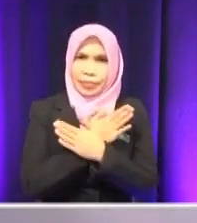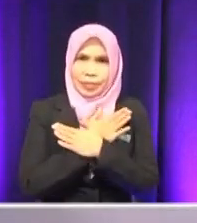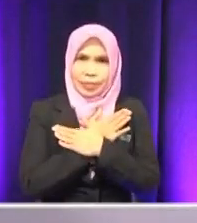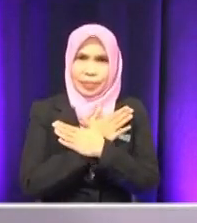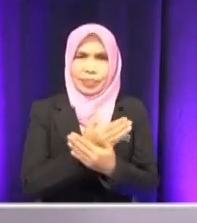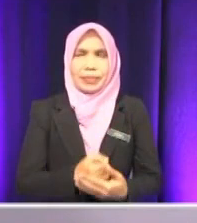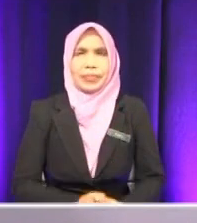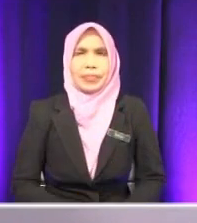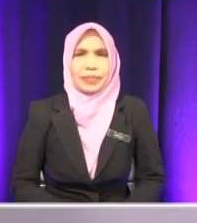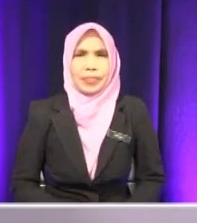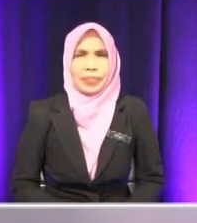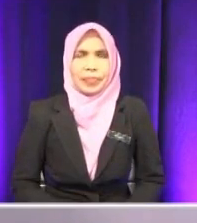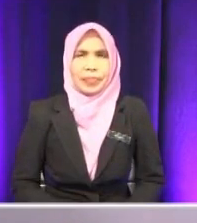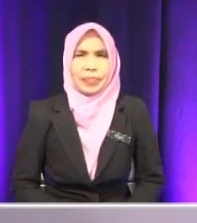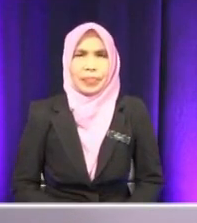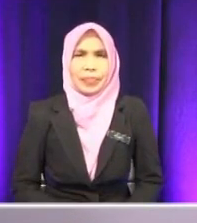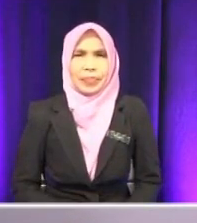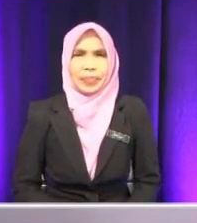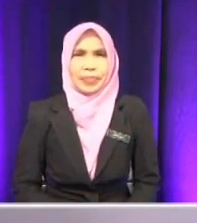dalam sukses SBM 2022